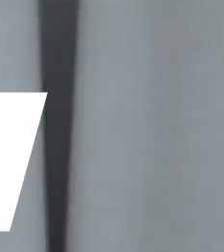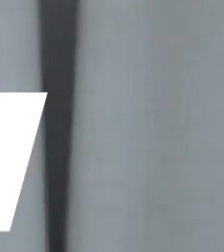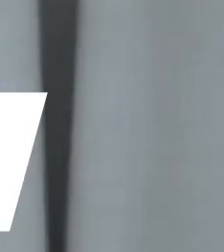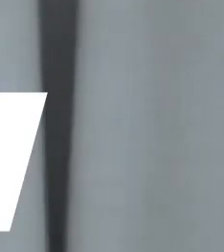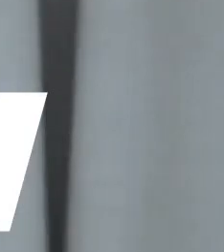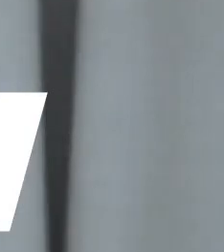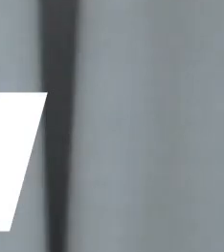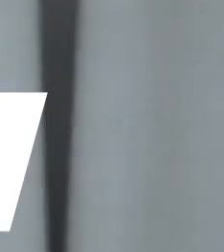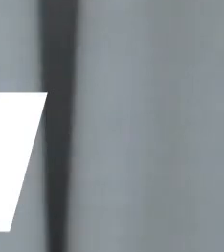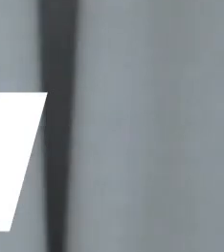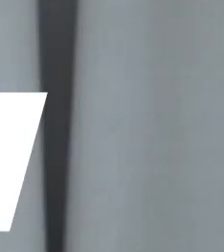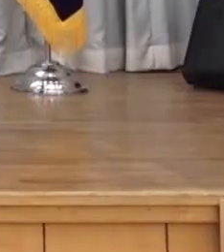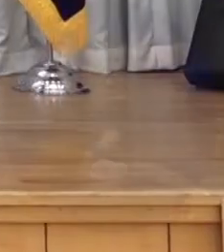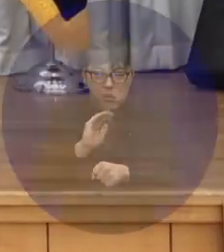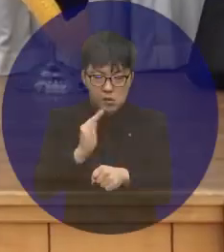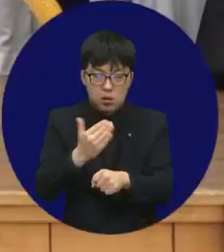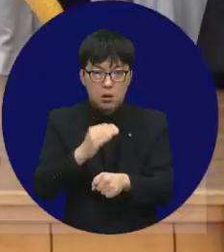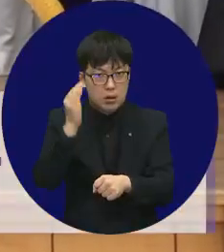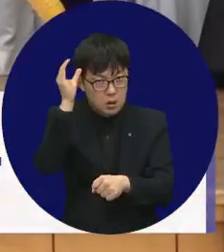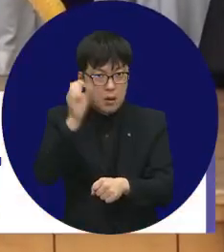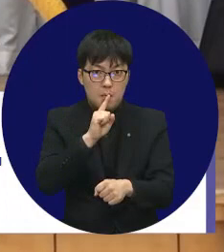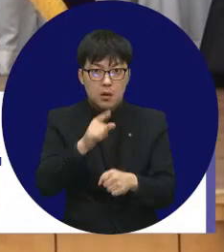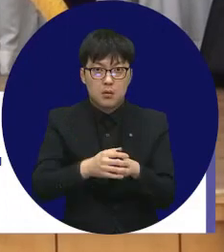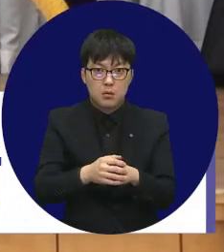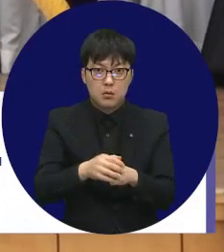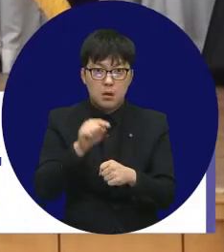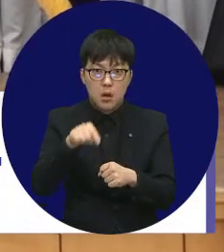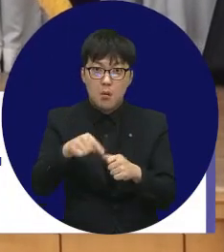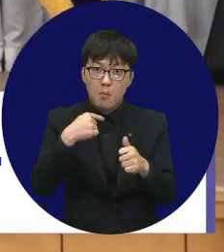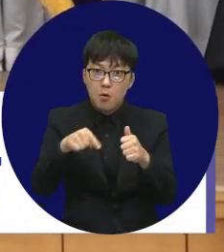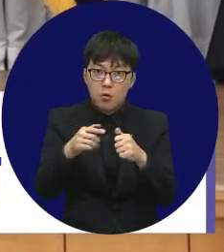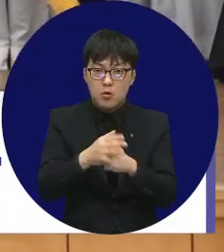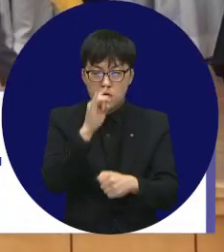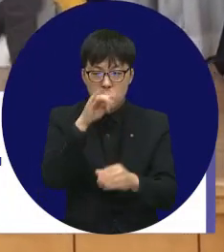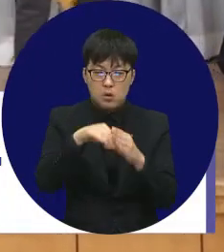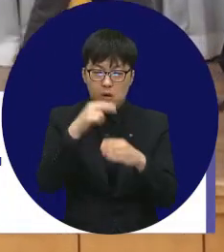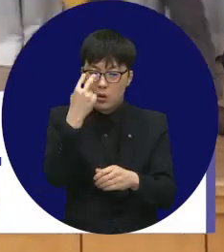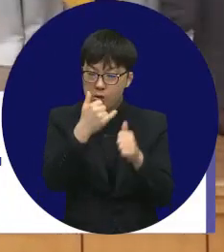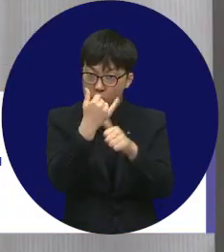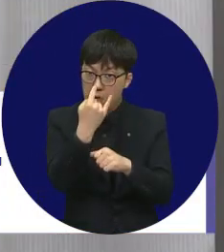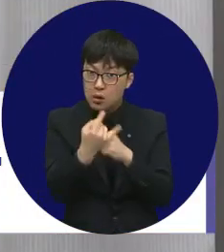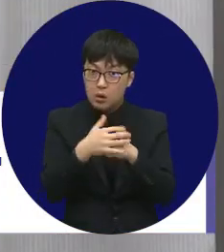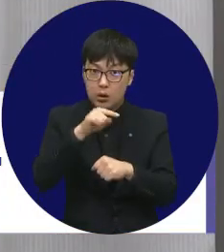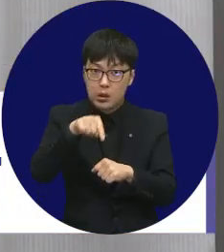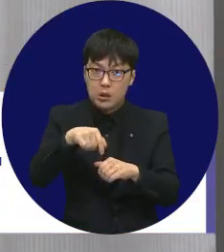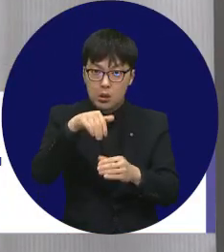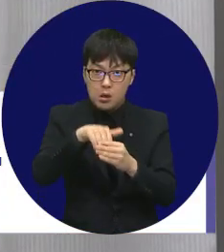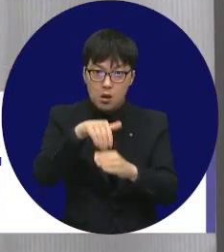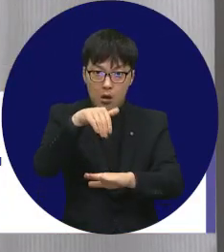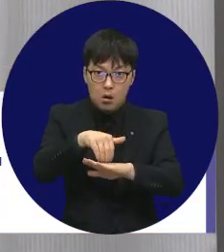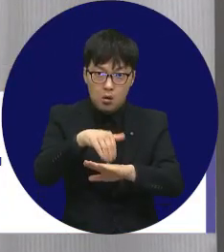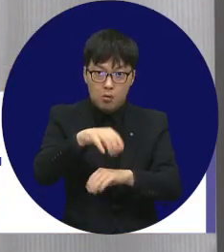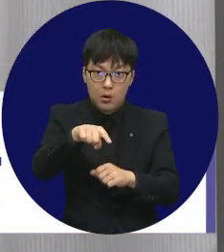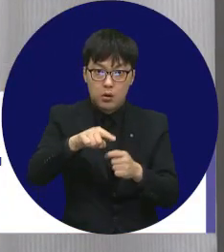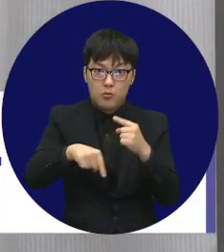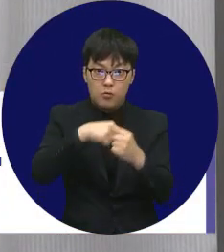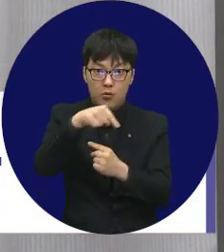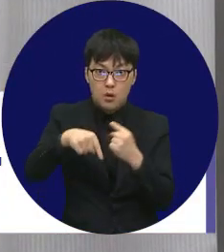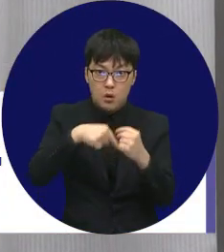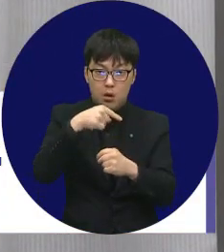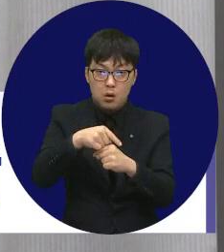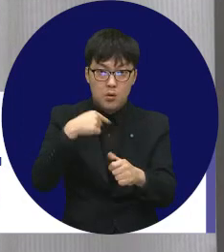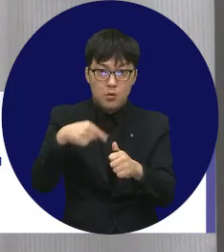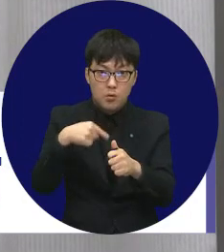날이 올 수 있도록. 한편 민주시민정치 아카데미는 중앙선거관리위원회 선거연수원이 운영하는